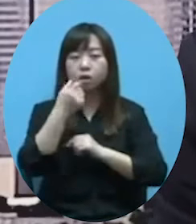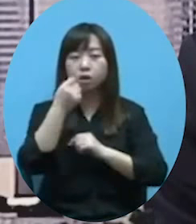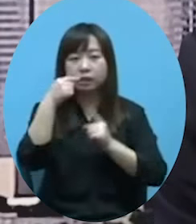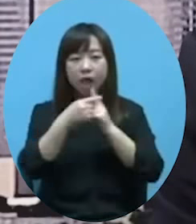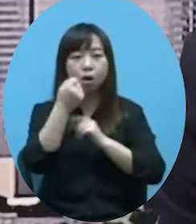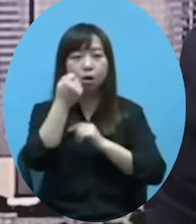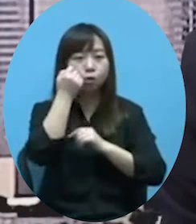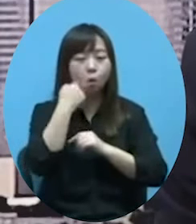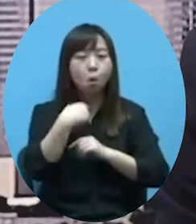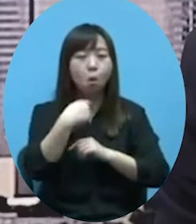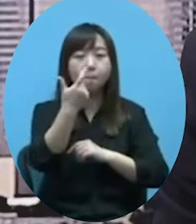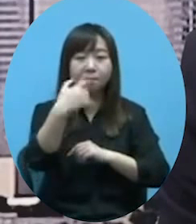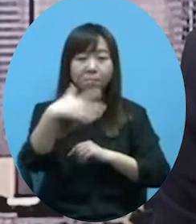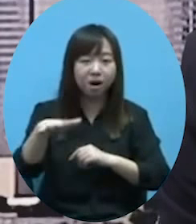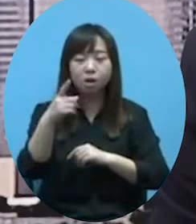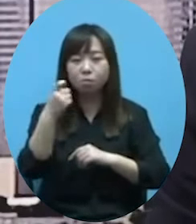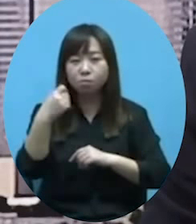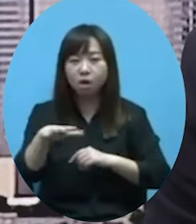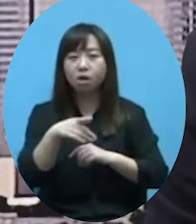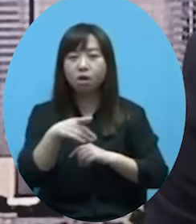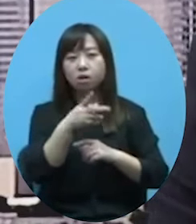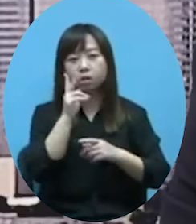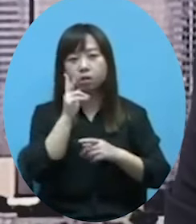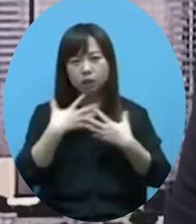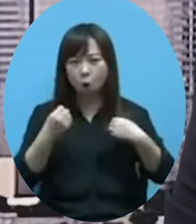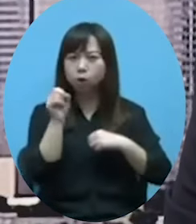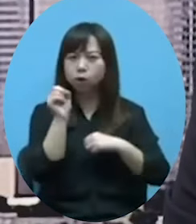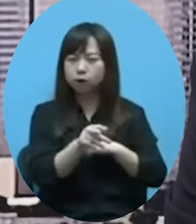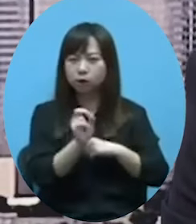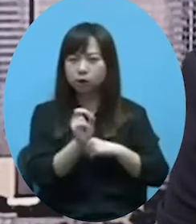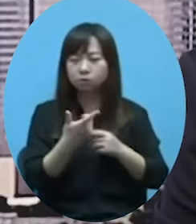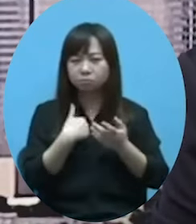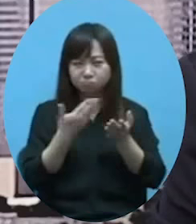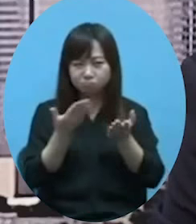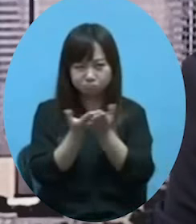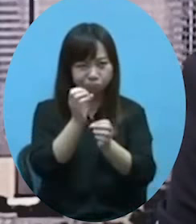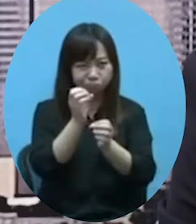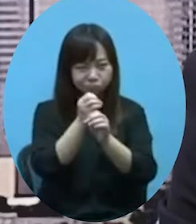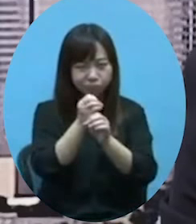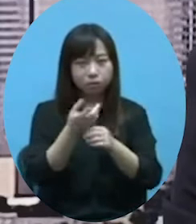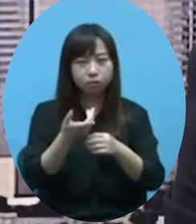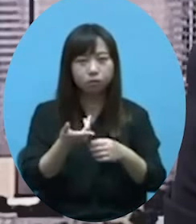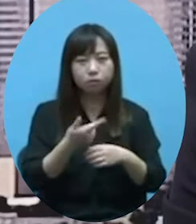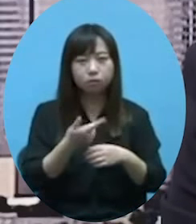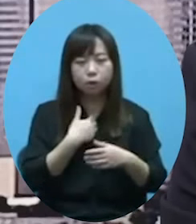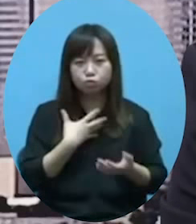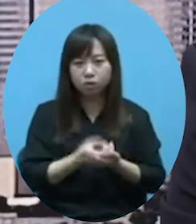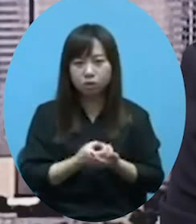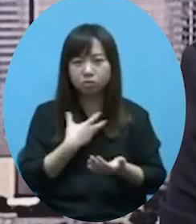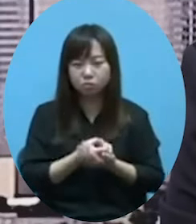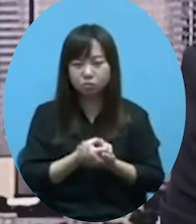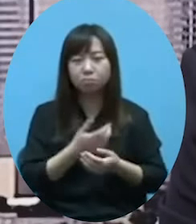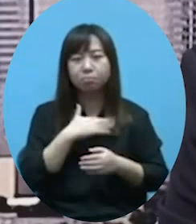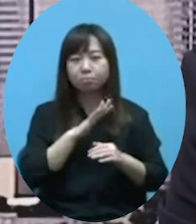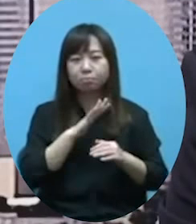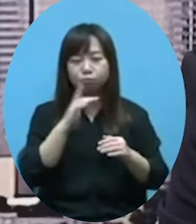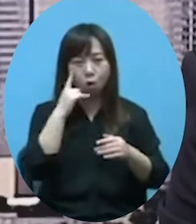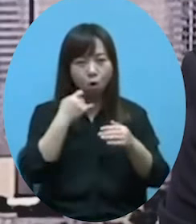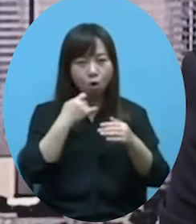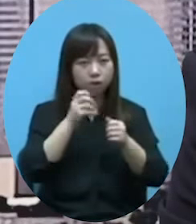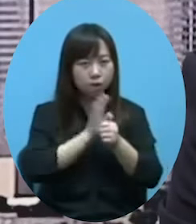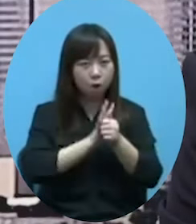但是牠也很健康所以我們在拿樣板的時候也很小心不想傷害到